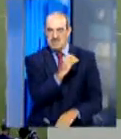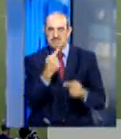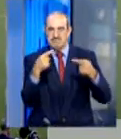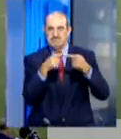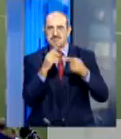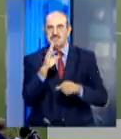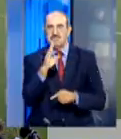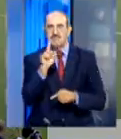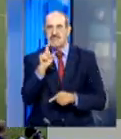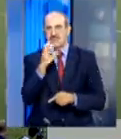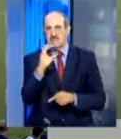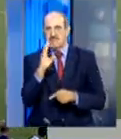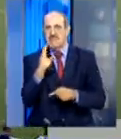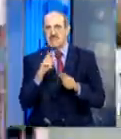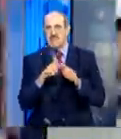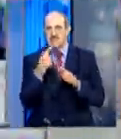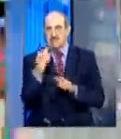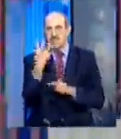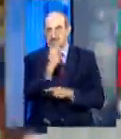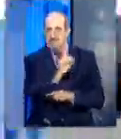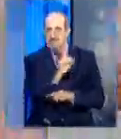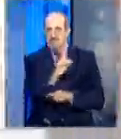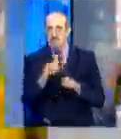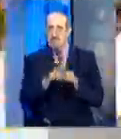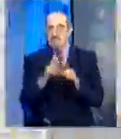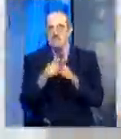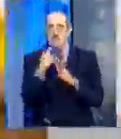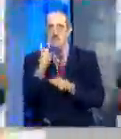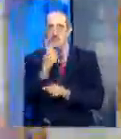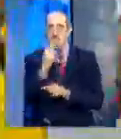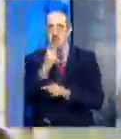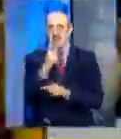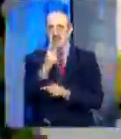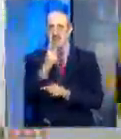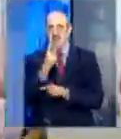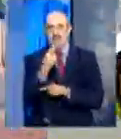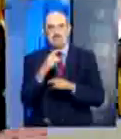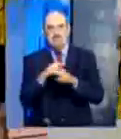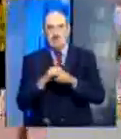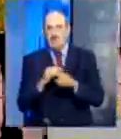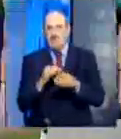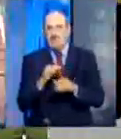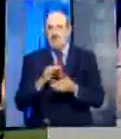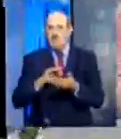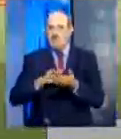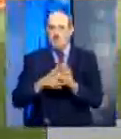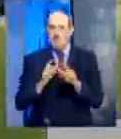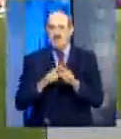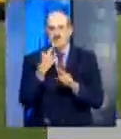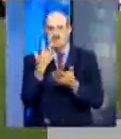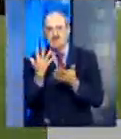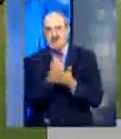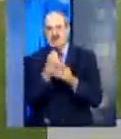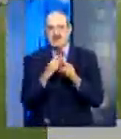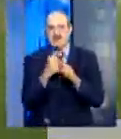بن عكنون ب4 أهداف دون رد، فيما عادت شبيبة القبائل بالزاد كاملا من مقر المهاجرة بعد فوزها